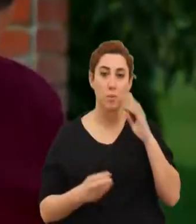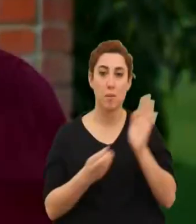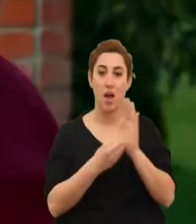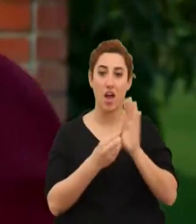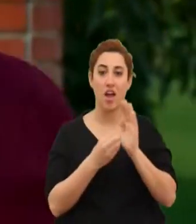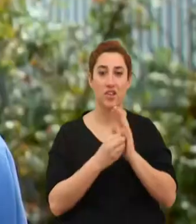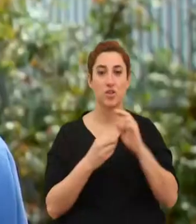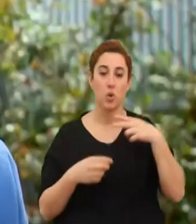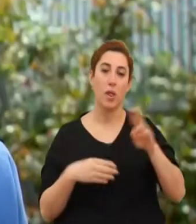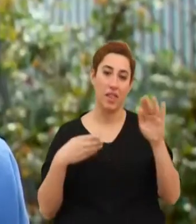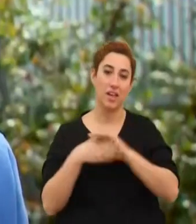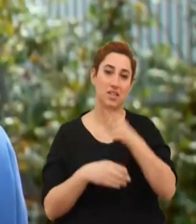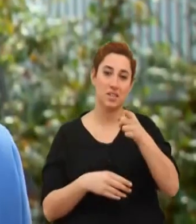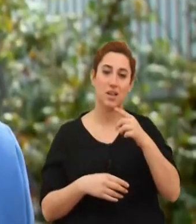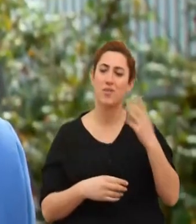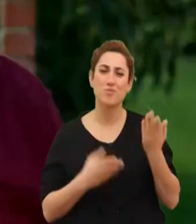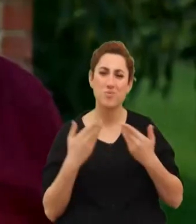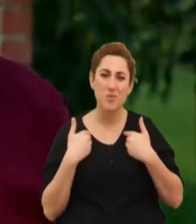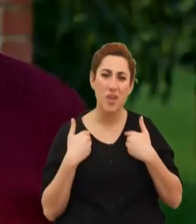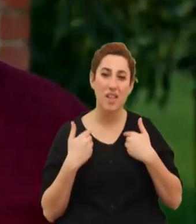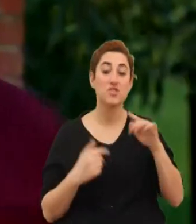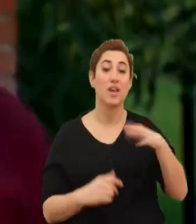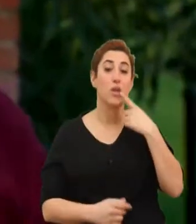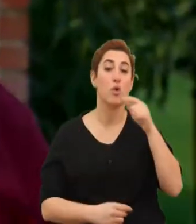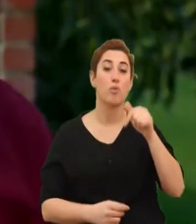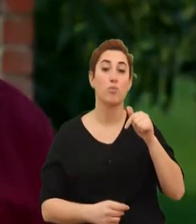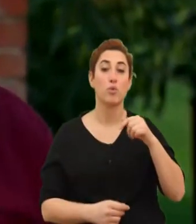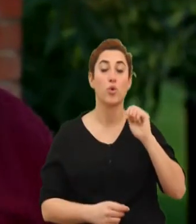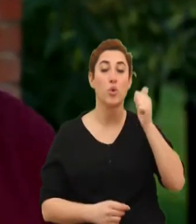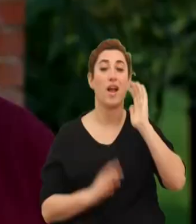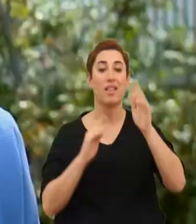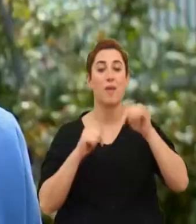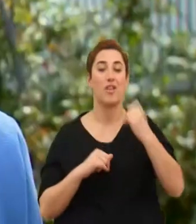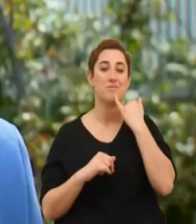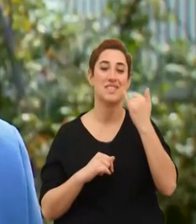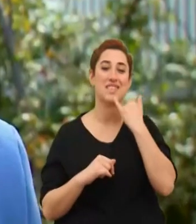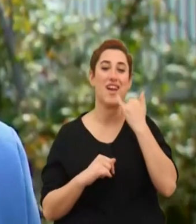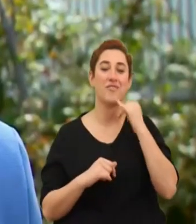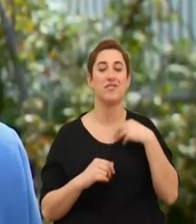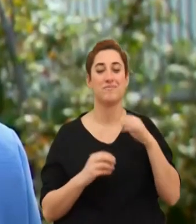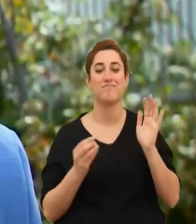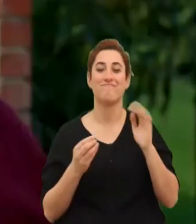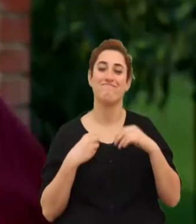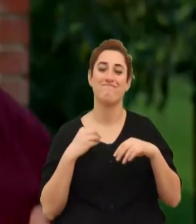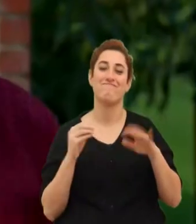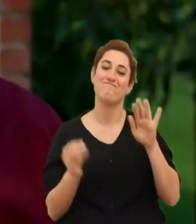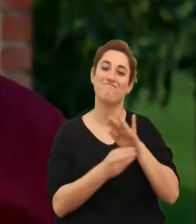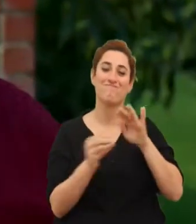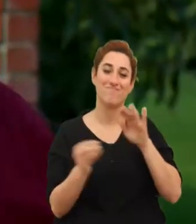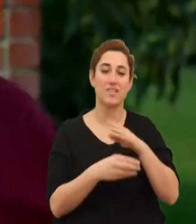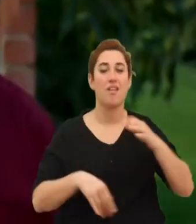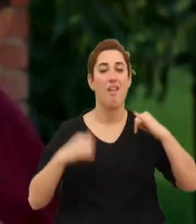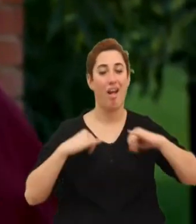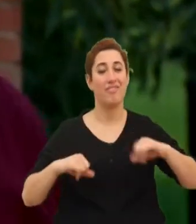bahşiş potasına girdin sen de. Buyurun. Şey diyeyim, bugüne kadar hep böyle misafir kontenjanından... yani elinizi